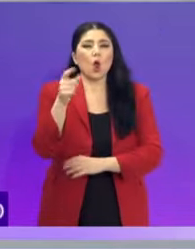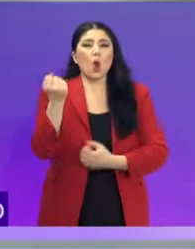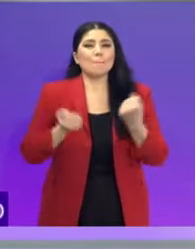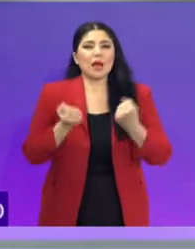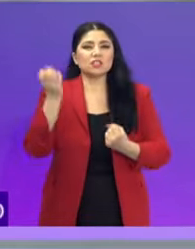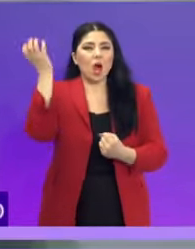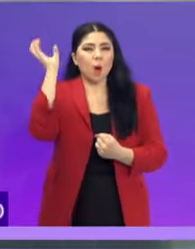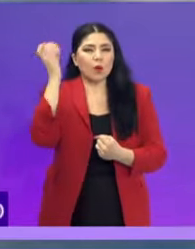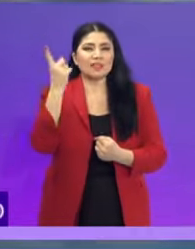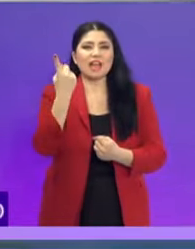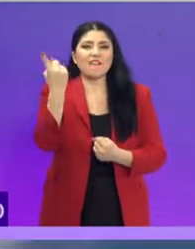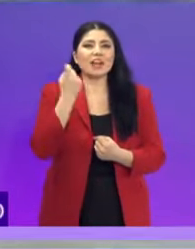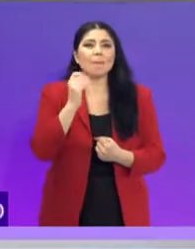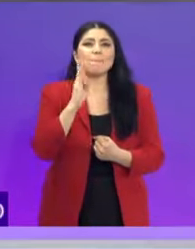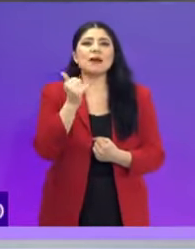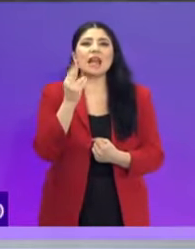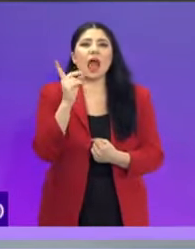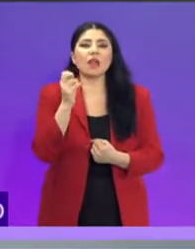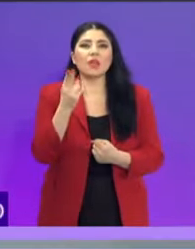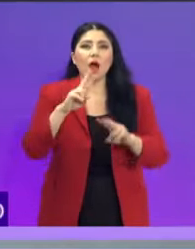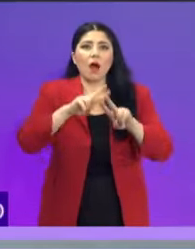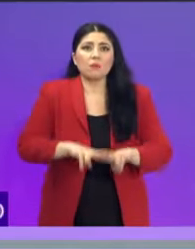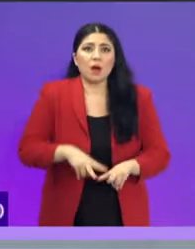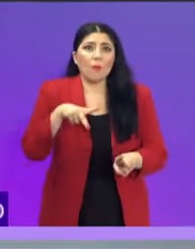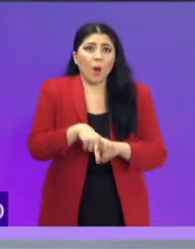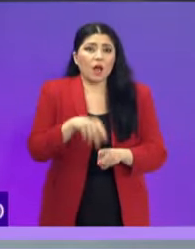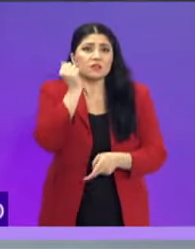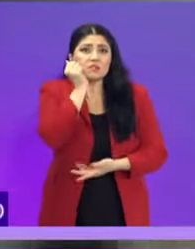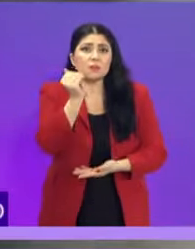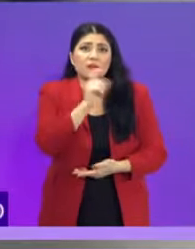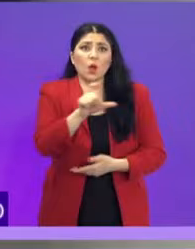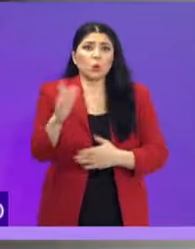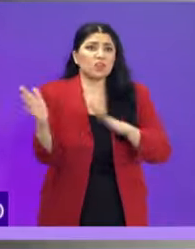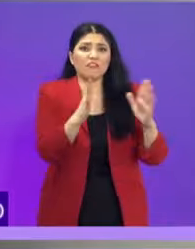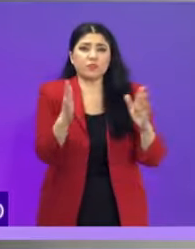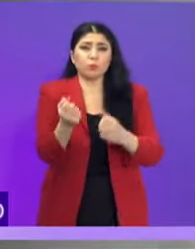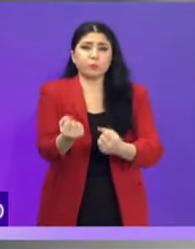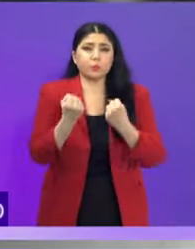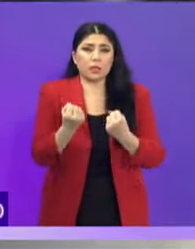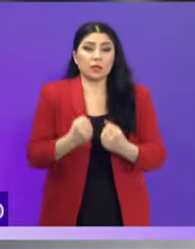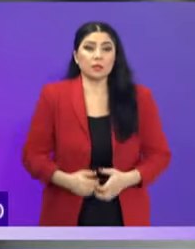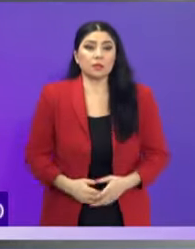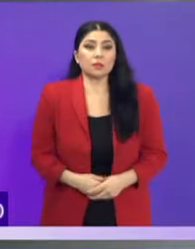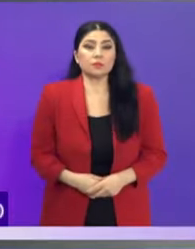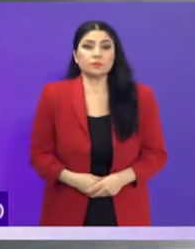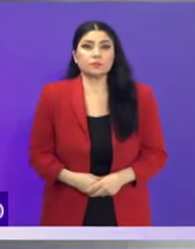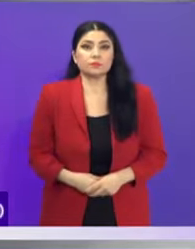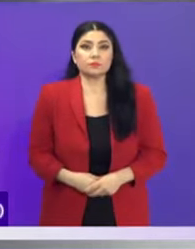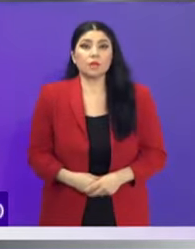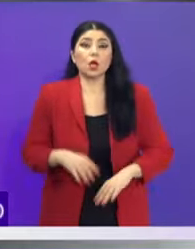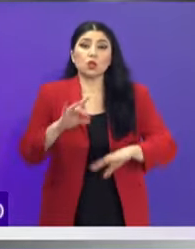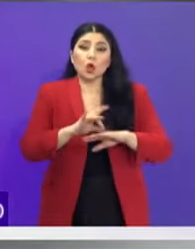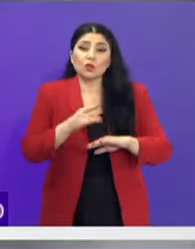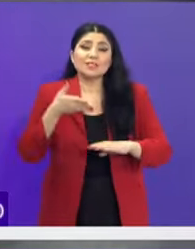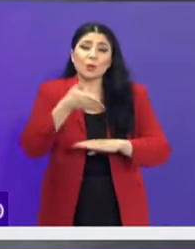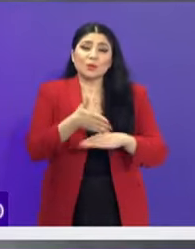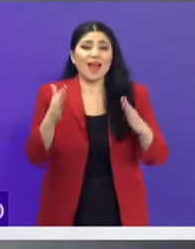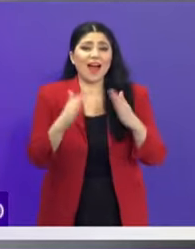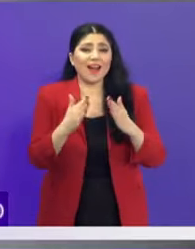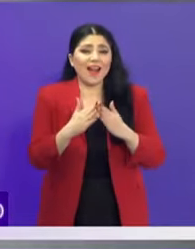din Bârlad, însă ambulanța a rămas împotmolită din cauza viscolului. Însă cadrele medicale s-au dus acasă